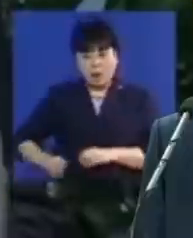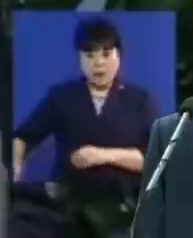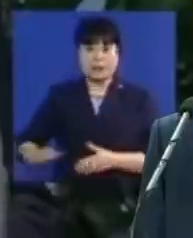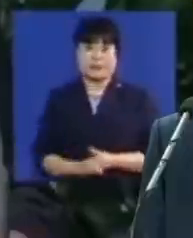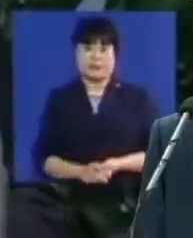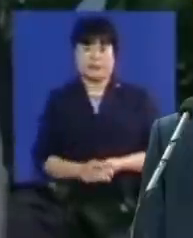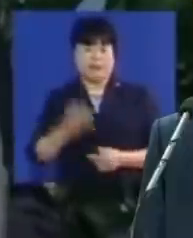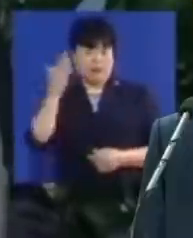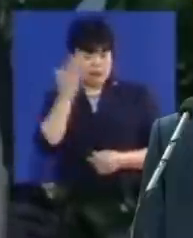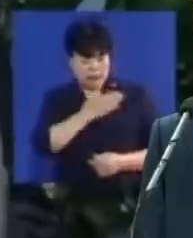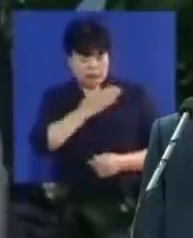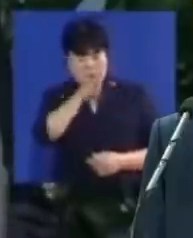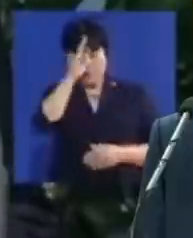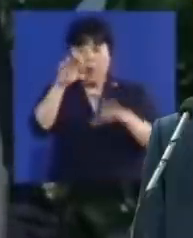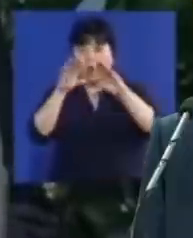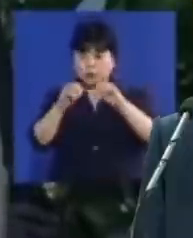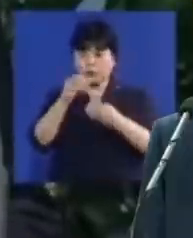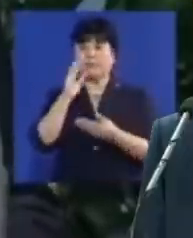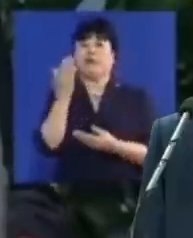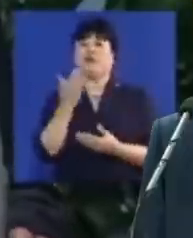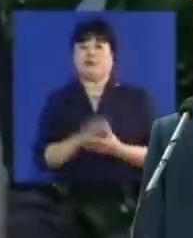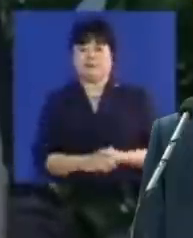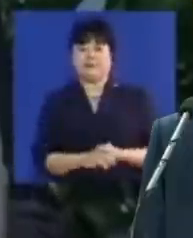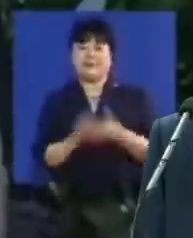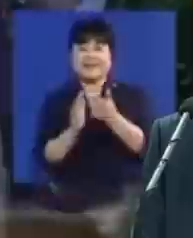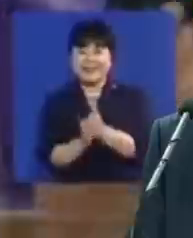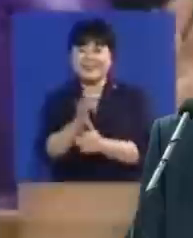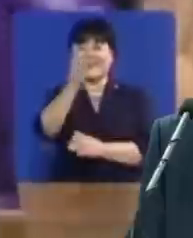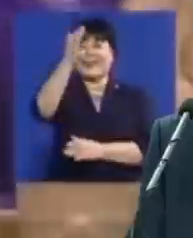나오고 깨끗이 나.